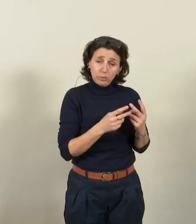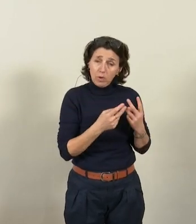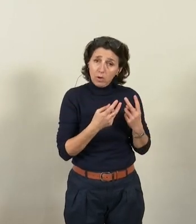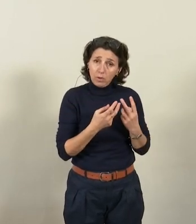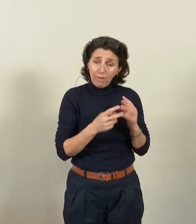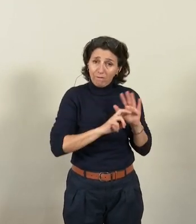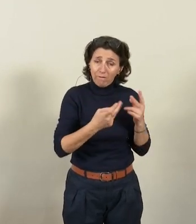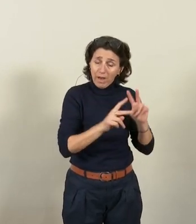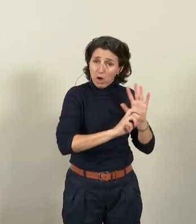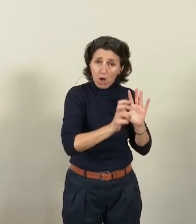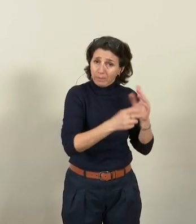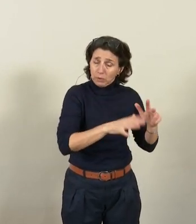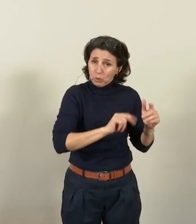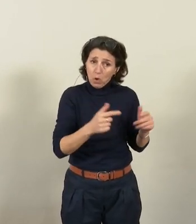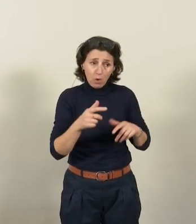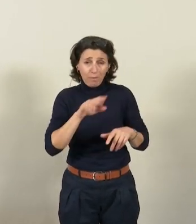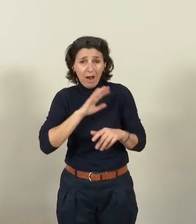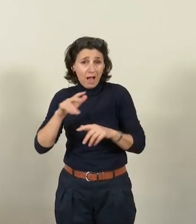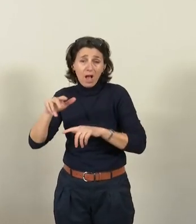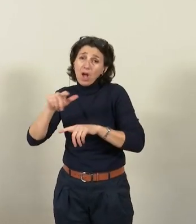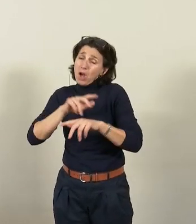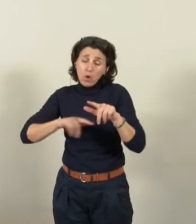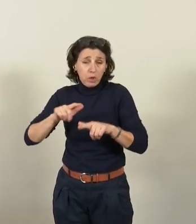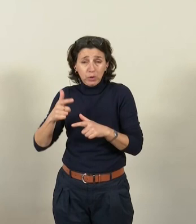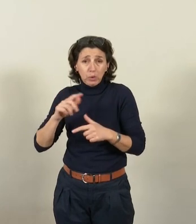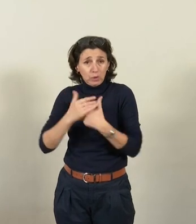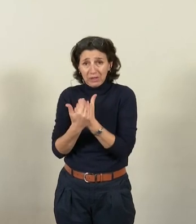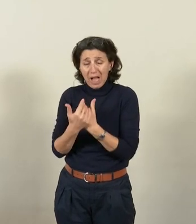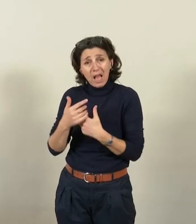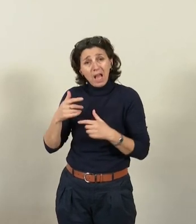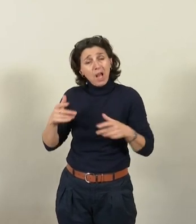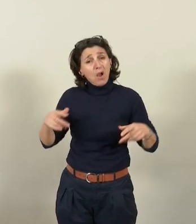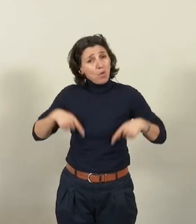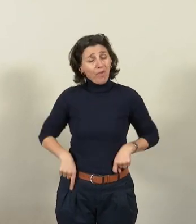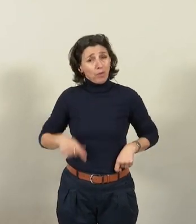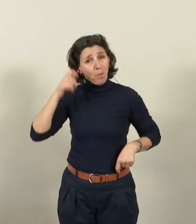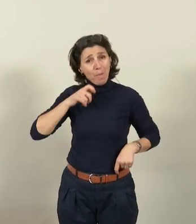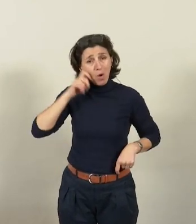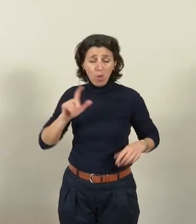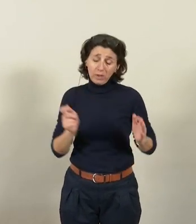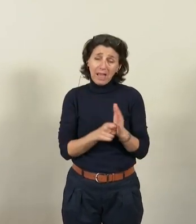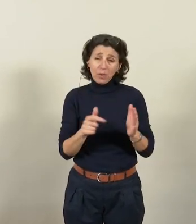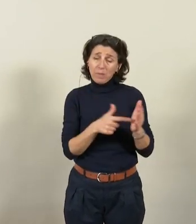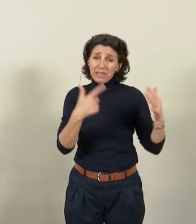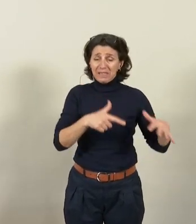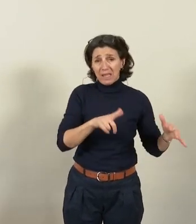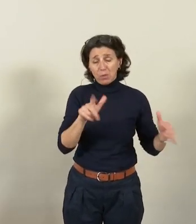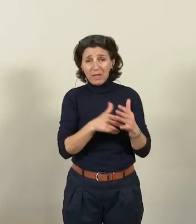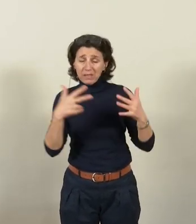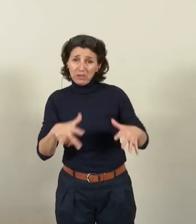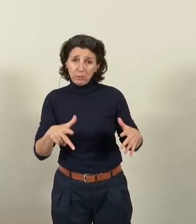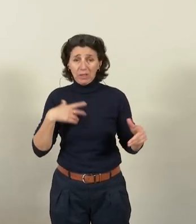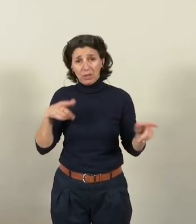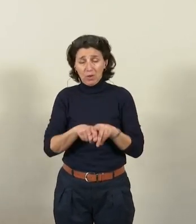dynamique par le gouvernement Macron dès 2017-208 et que il ne s'est pas encore remis et c'est d'ailleurs